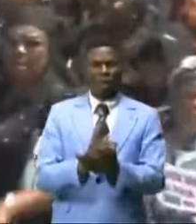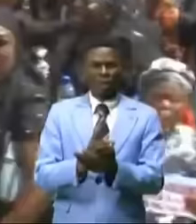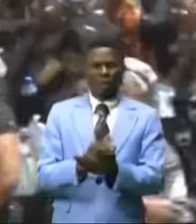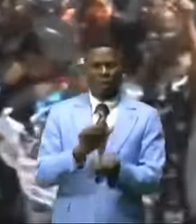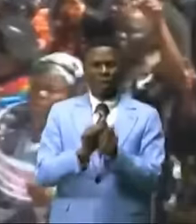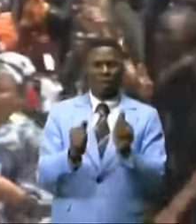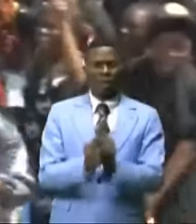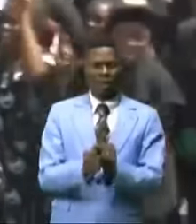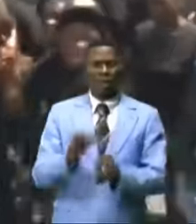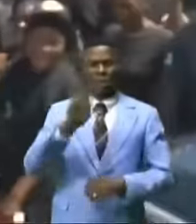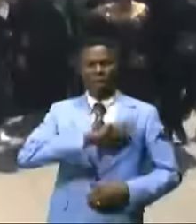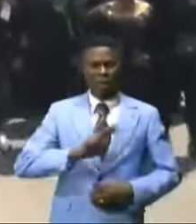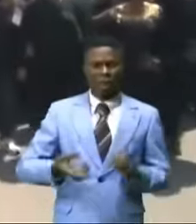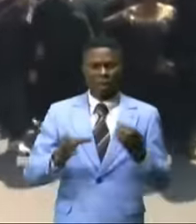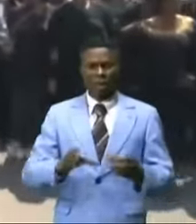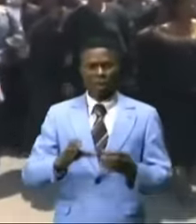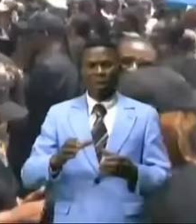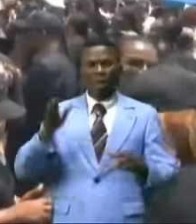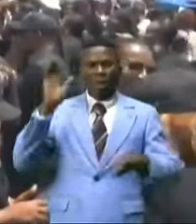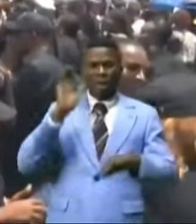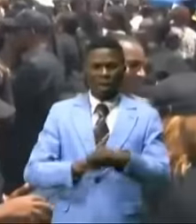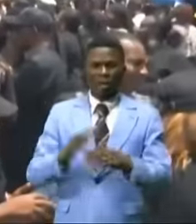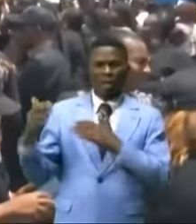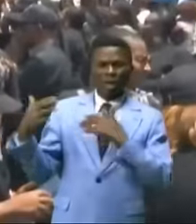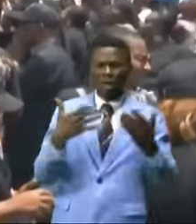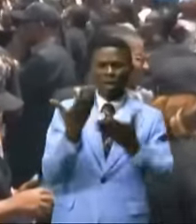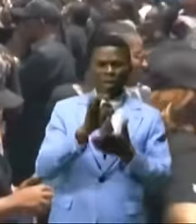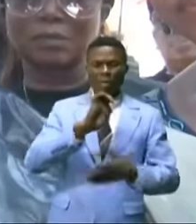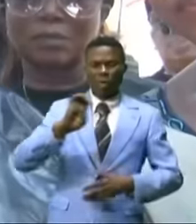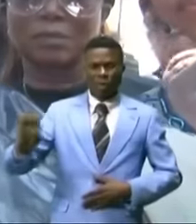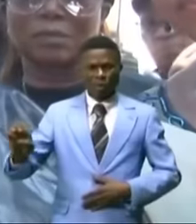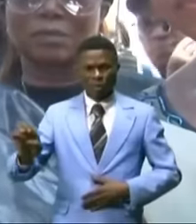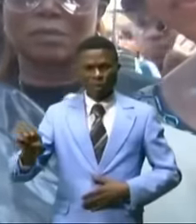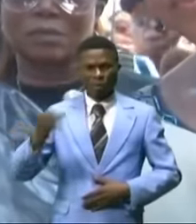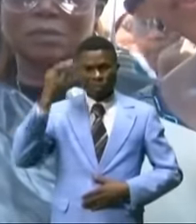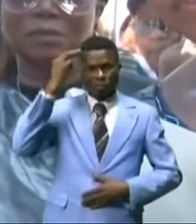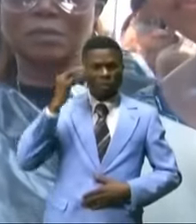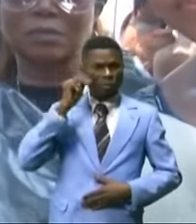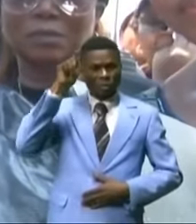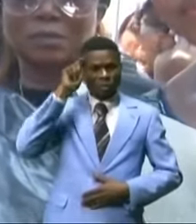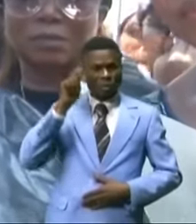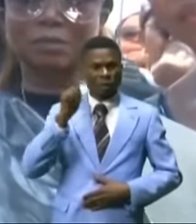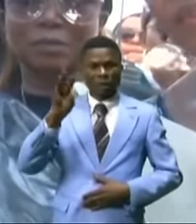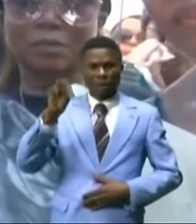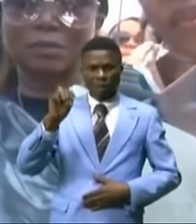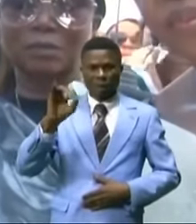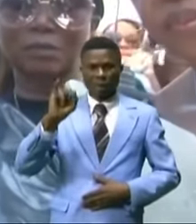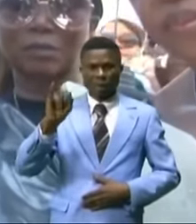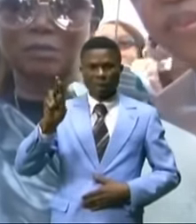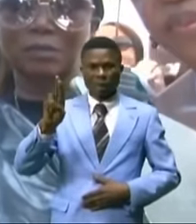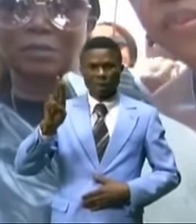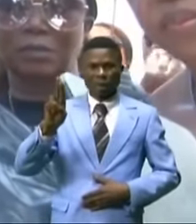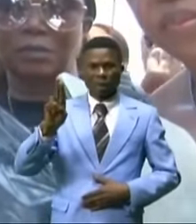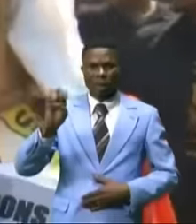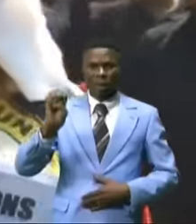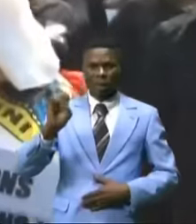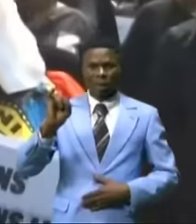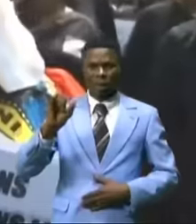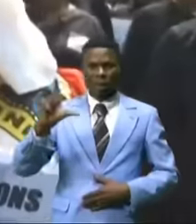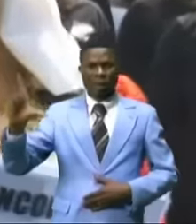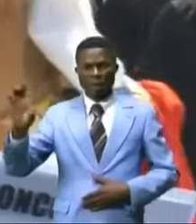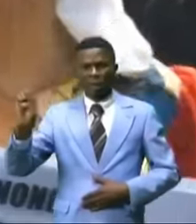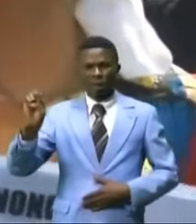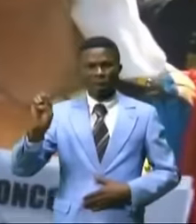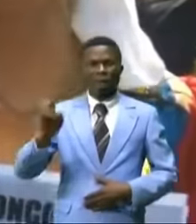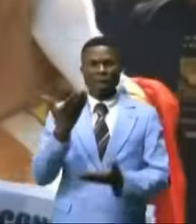où la RDC subit une agression dans sa partie est. La ministre du Genre, Mireille Massango Bibi Moloko, appelle les femmes de la